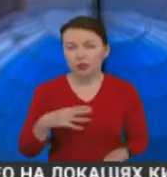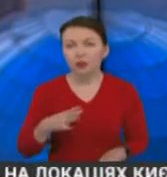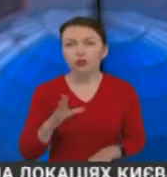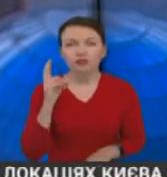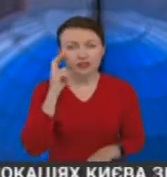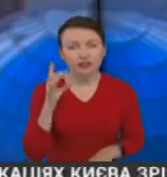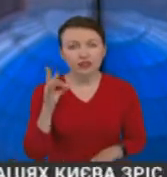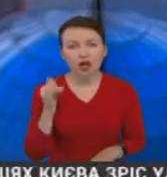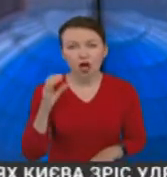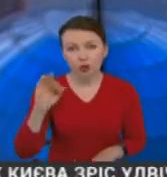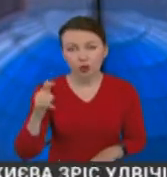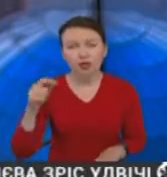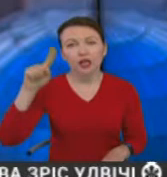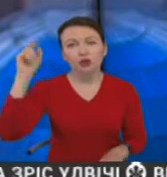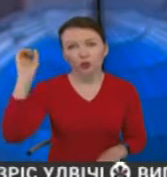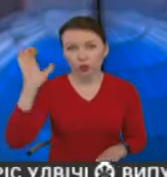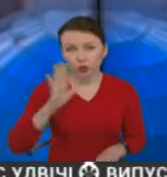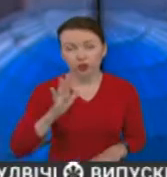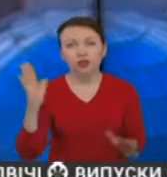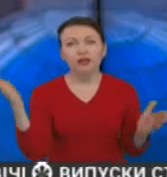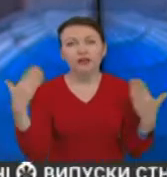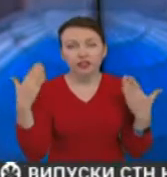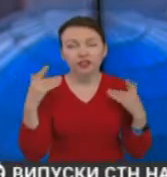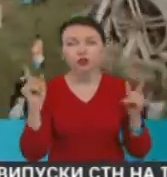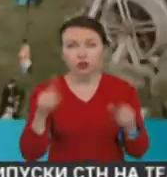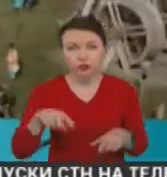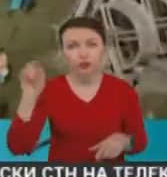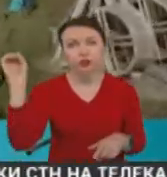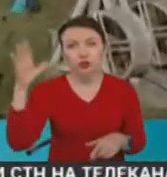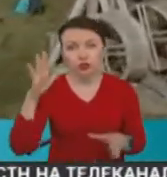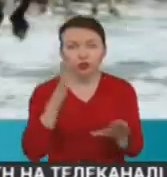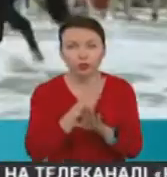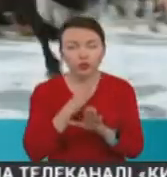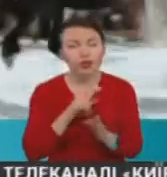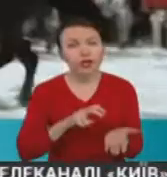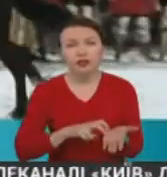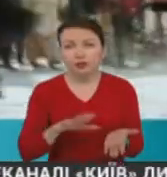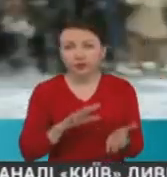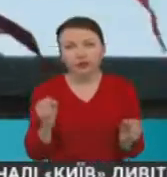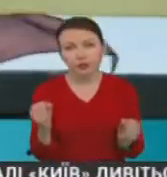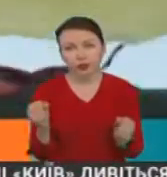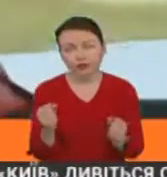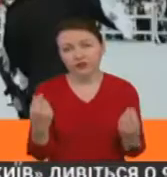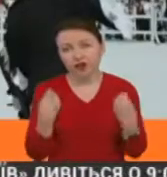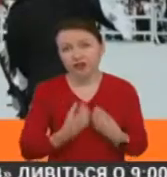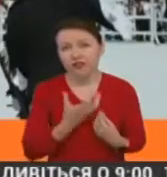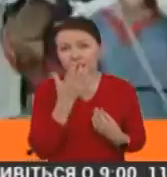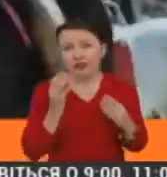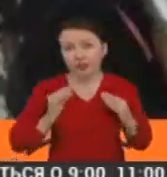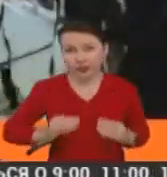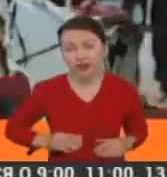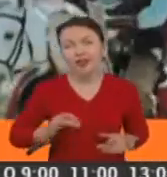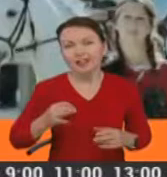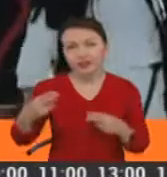Київській Русі. Сонячна, на вихідні також сонячна погода, тому не бійтеся прохолоди, вдягайтеся тепліше і